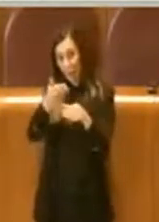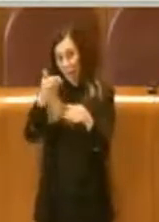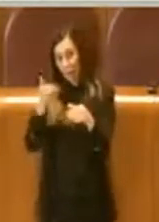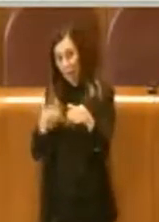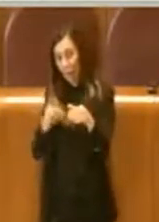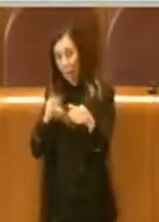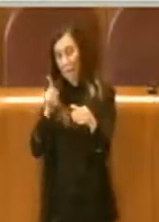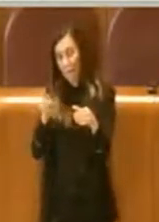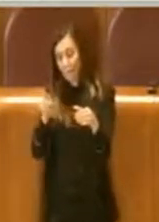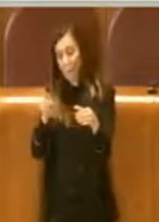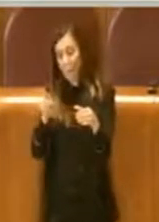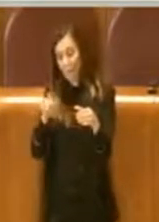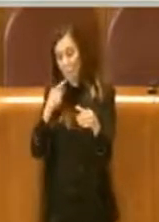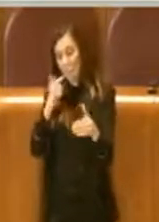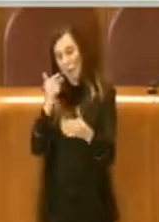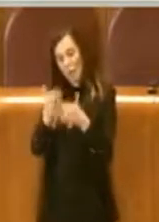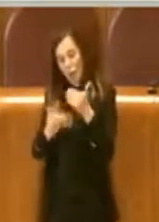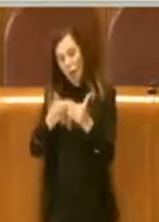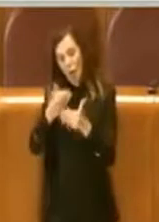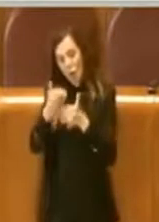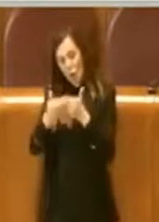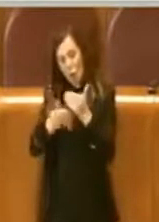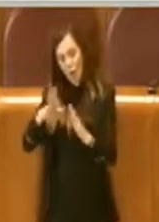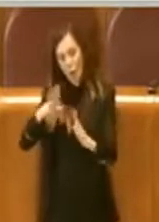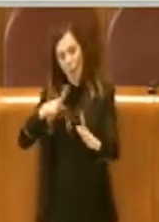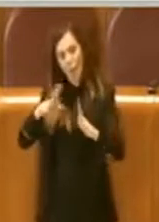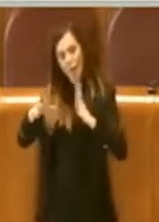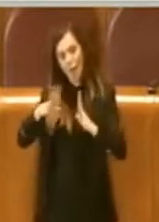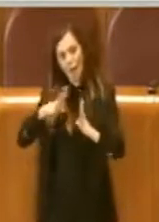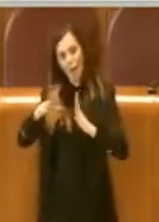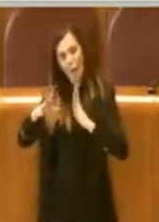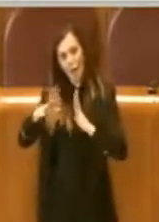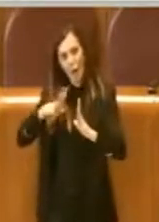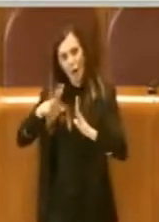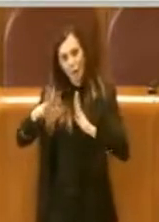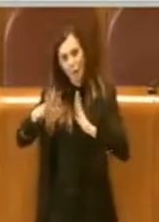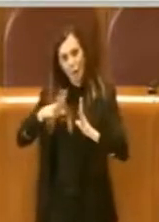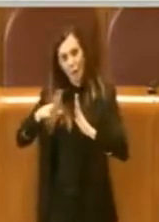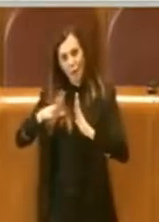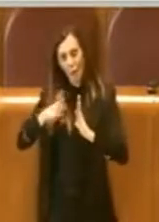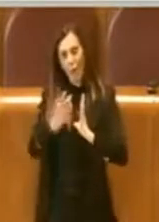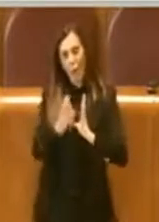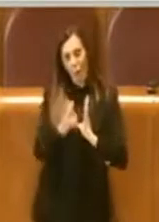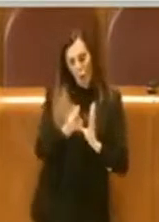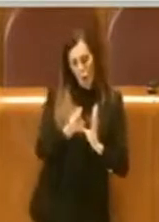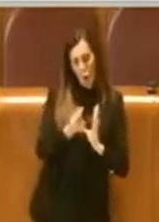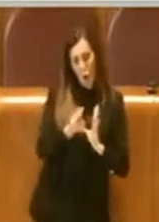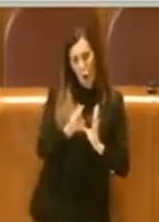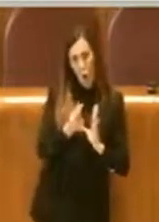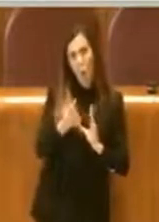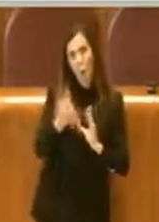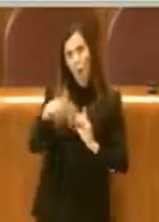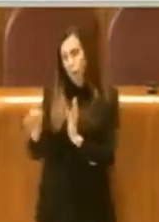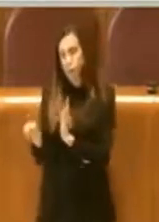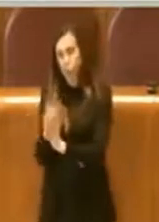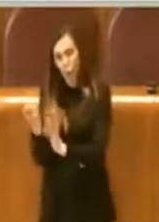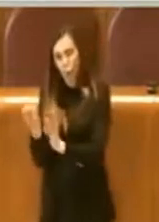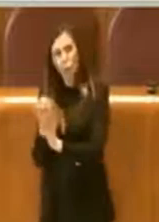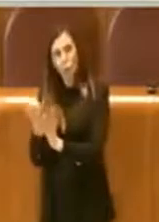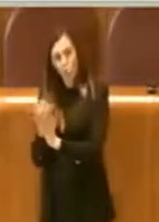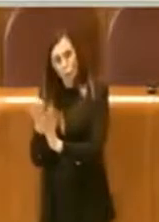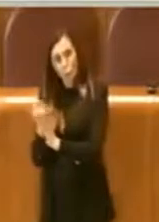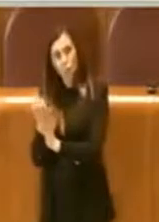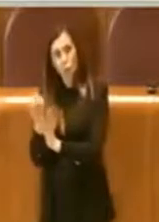riconoscendo il miglioramento delle performance sia a livello economico che di produzione, di